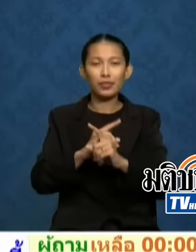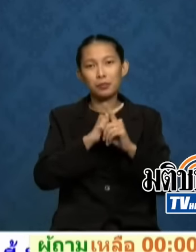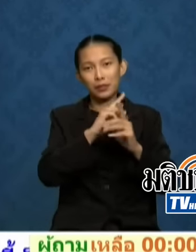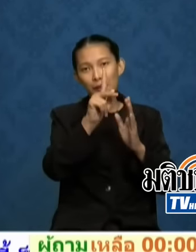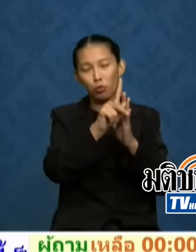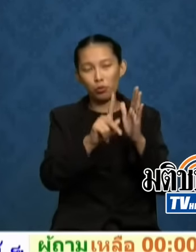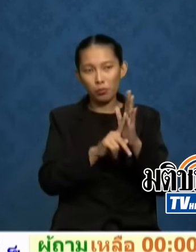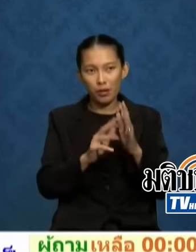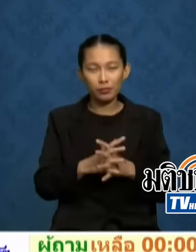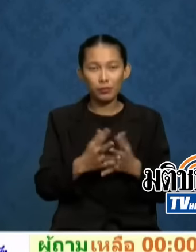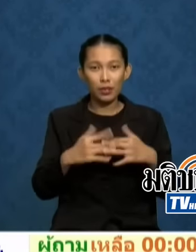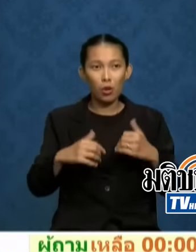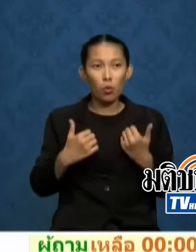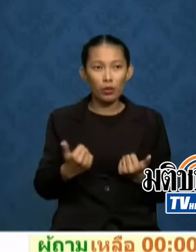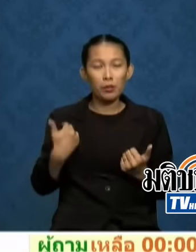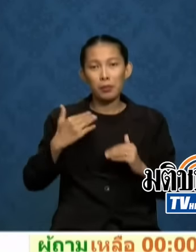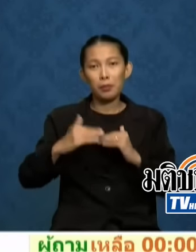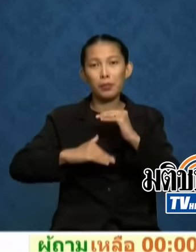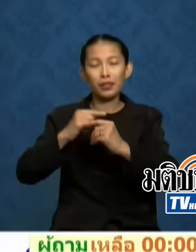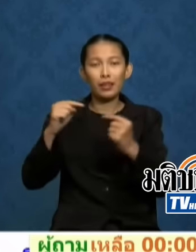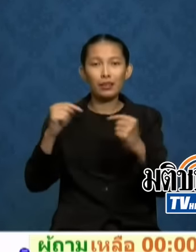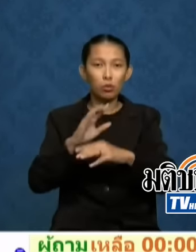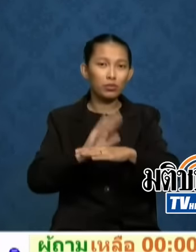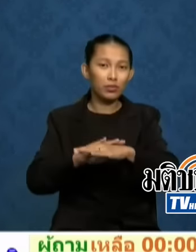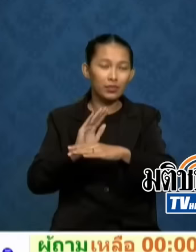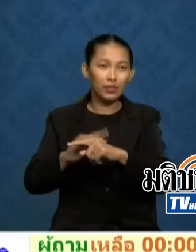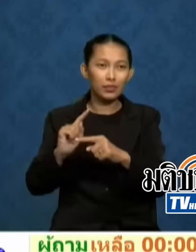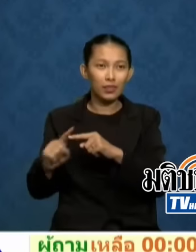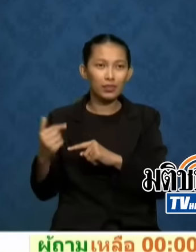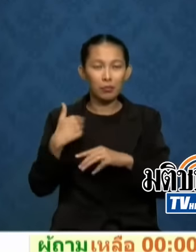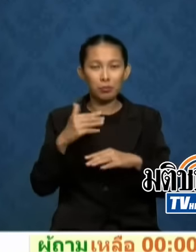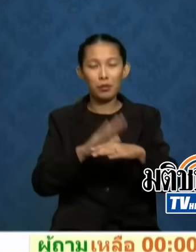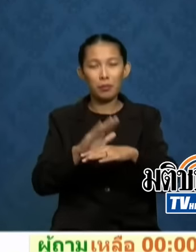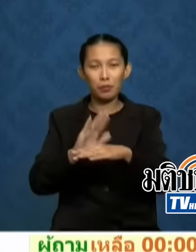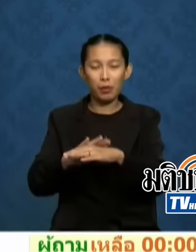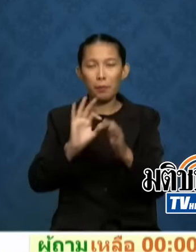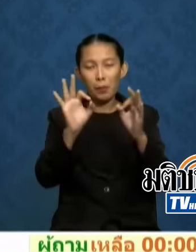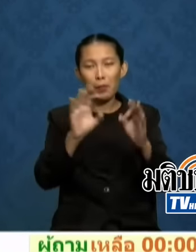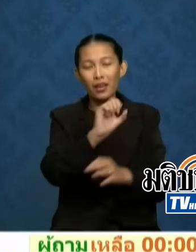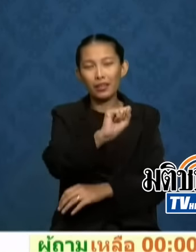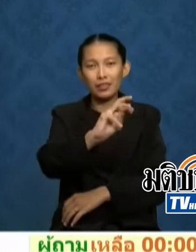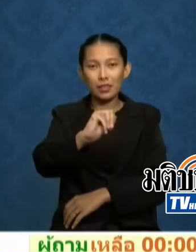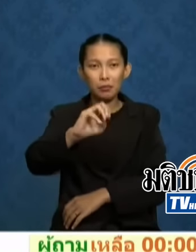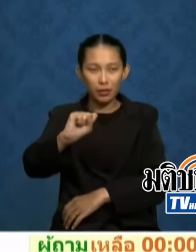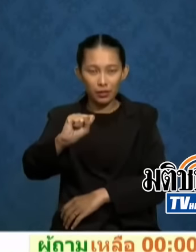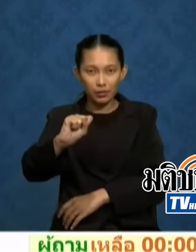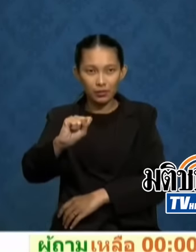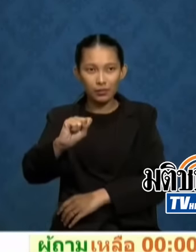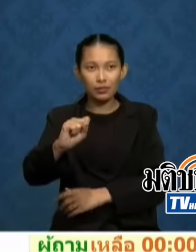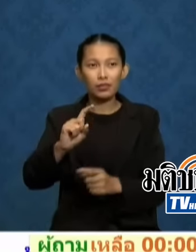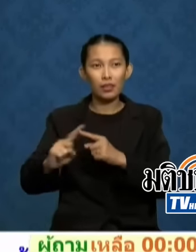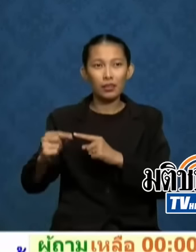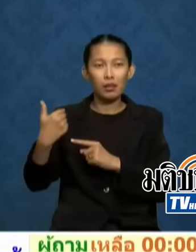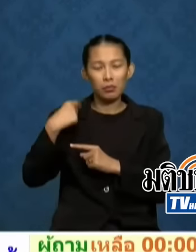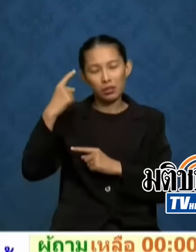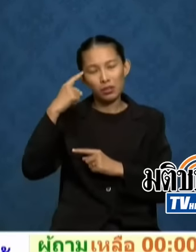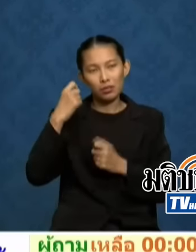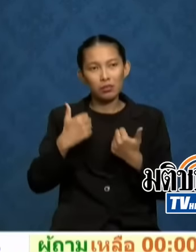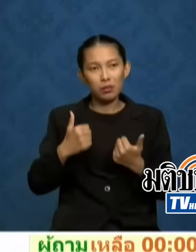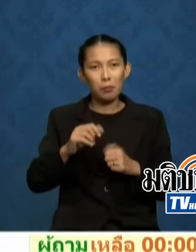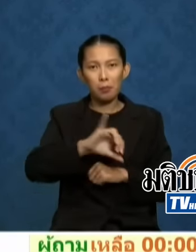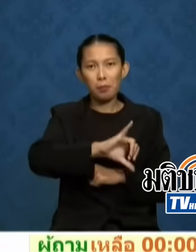ายนะครับแล้วก็วันนี้มีการพัฒนาการการแจ้งเตือนไปสู่การแจ้งเป็น SMS แล้วก็เซลบอกแคปที่กำลังดำเนินการอยู่คิดว่า